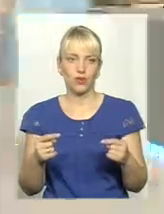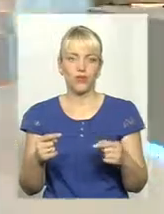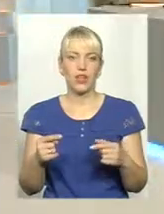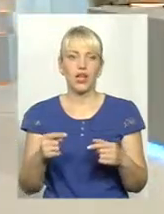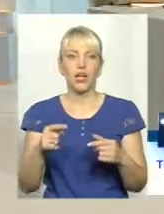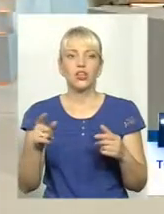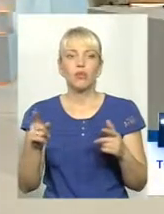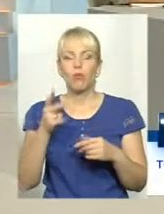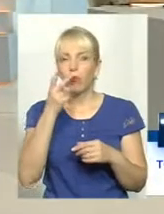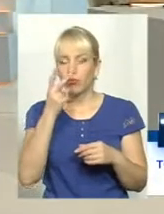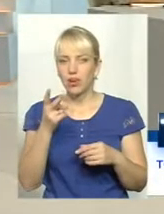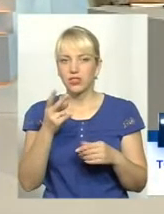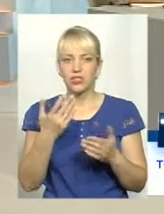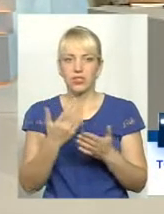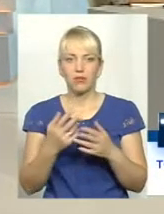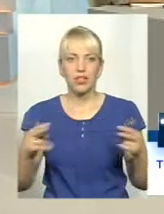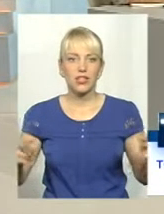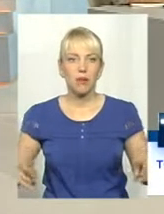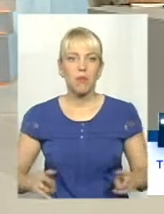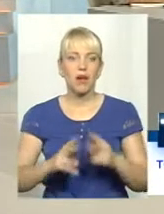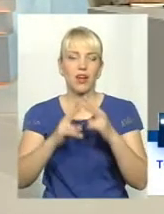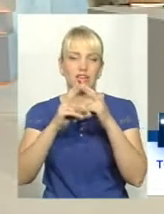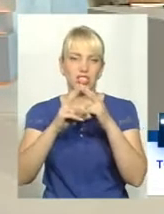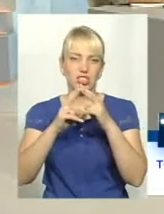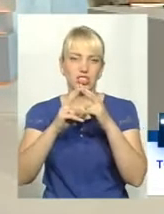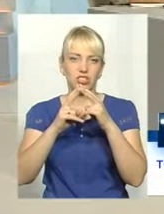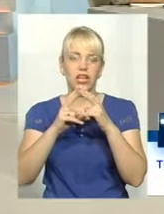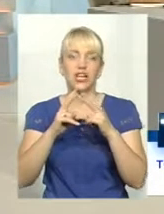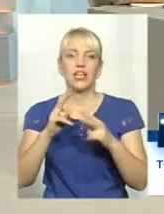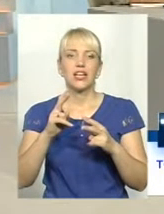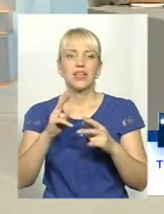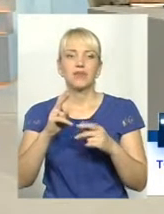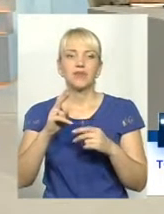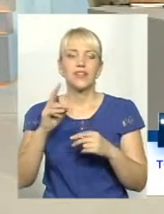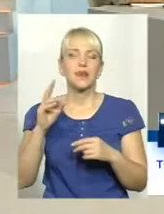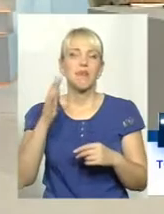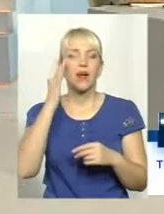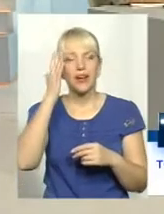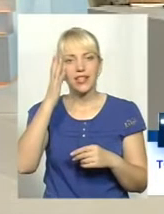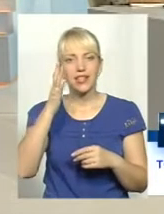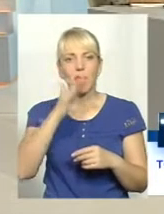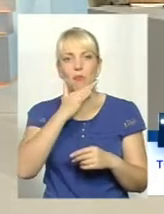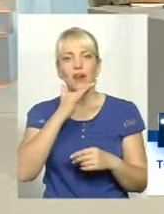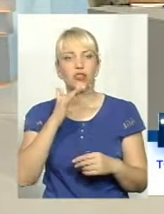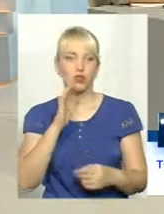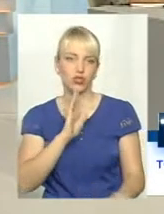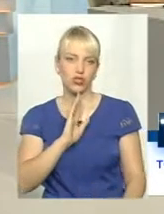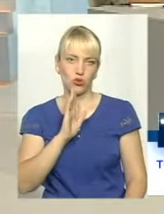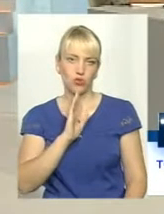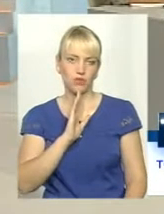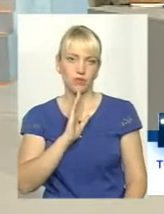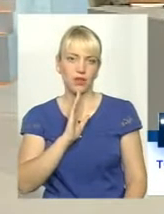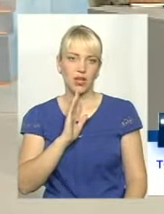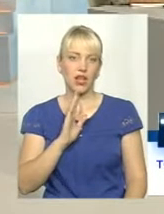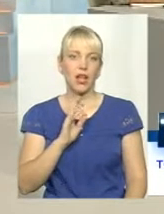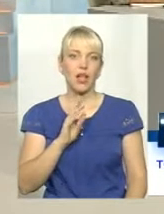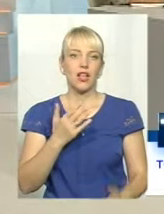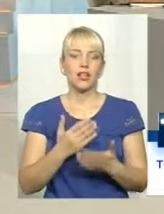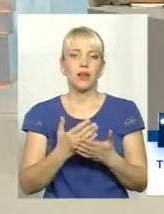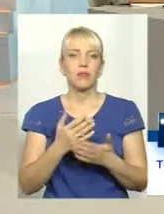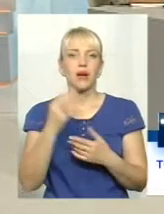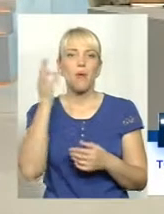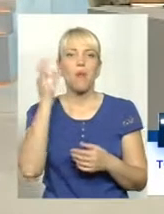сервісу. Їм важливо, які емоції в них викликає той чи інший продукт. Скажімо, продукт або ж те чи